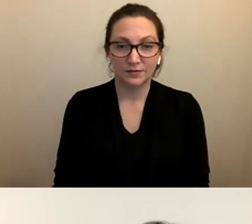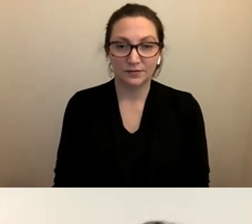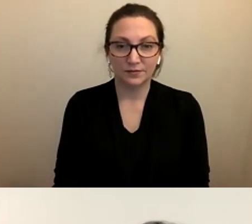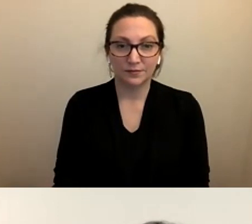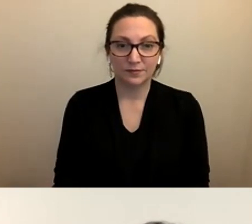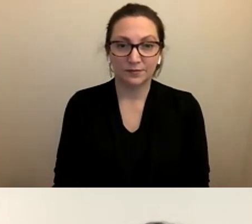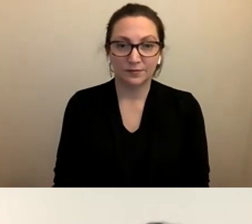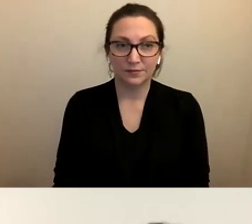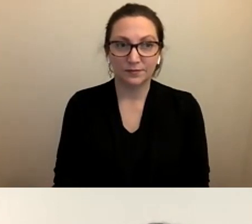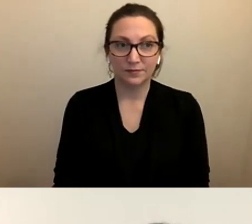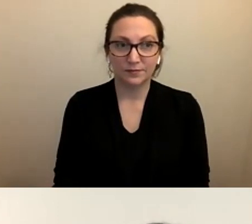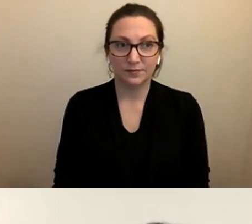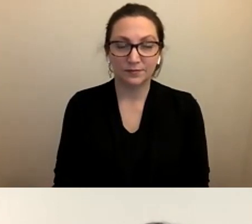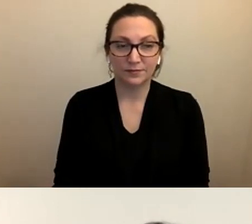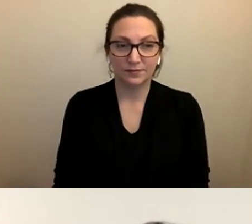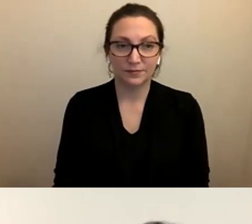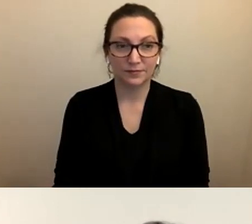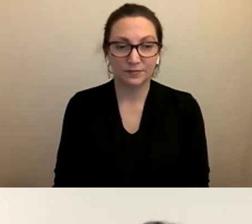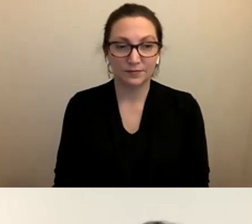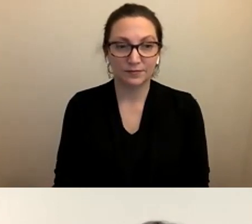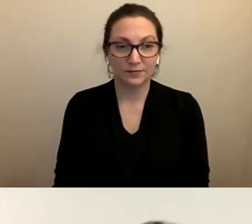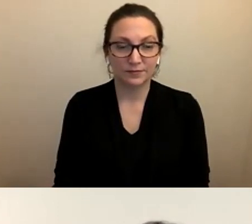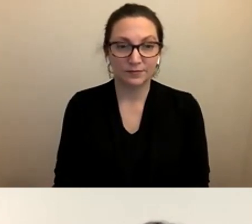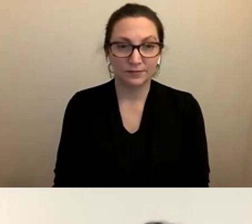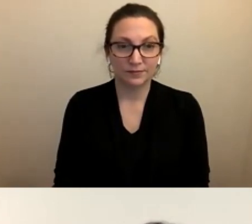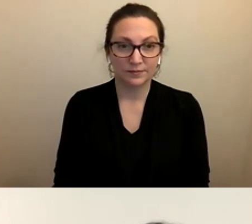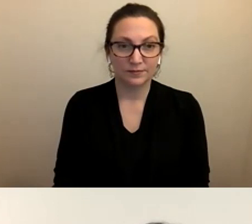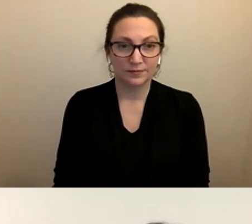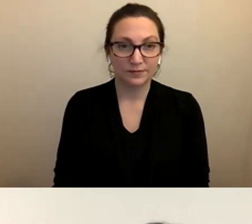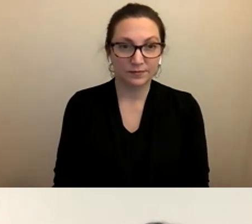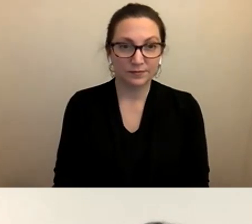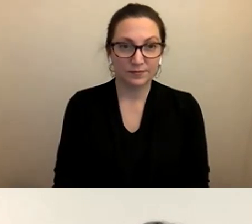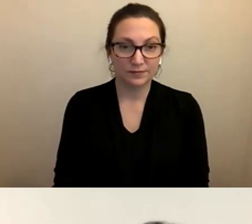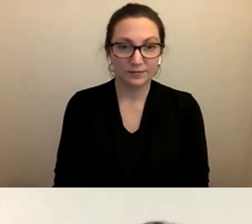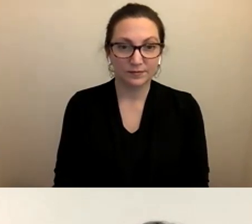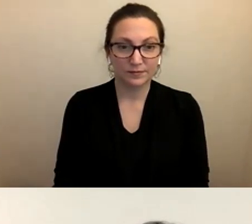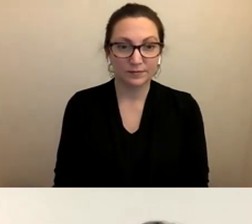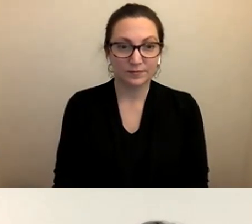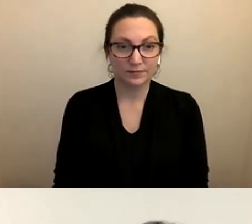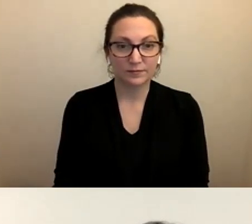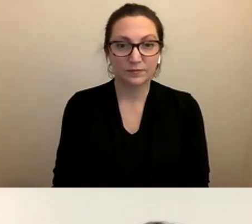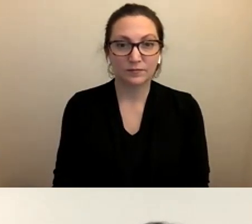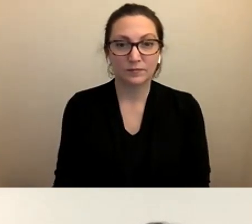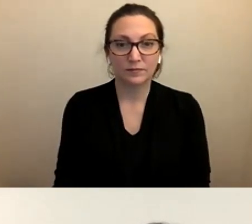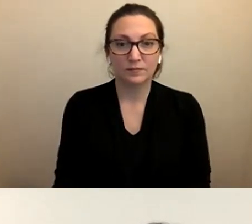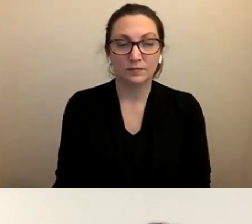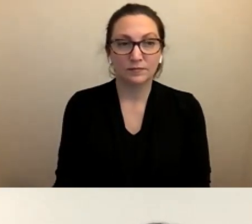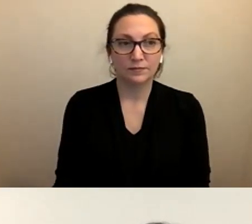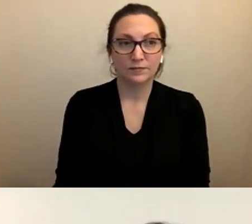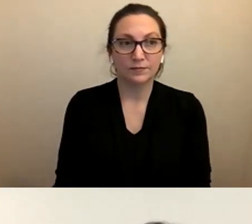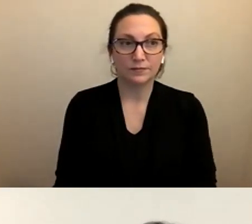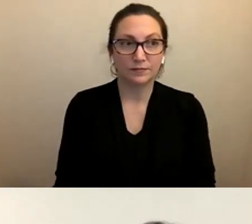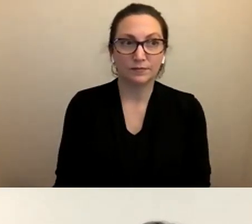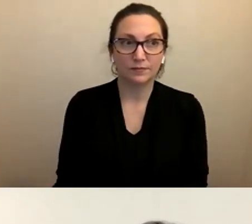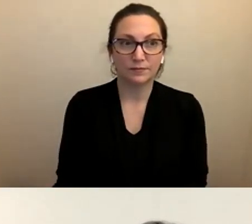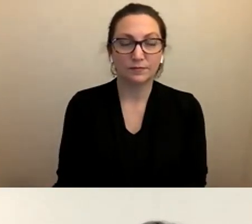Terry， 我是你们的普通话翻译。待会儿呢，你就可以在这个屏幕下方看到一个地球仪的图标，选择这个地球仪的图标，然后再